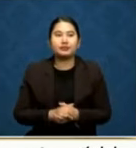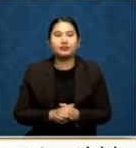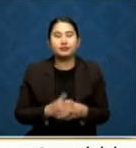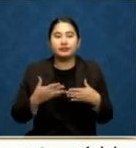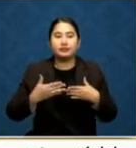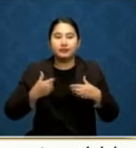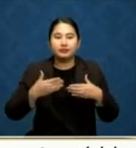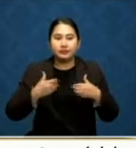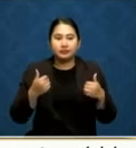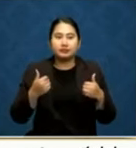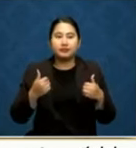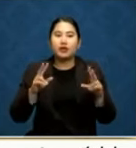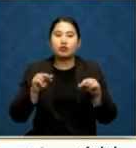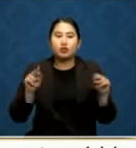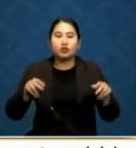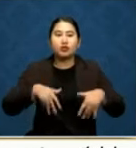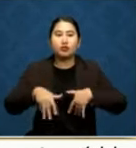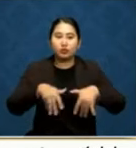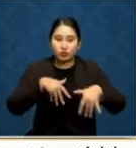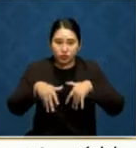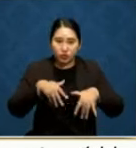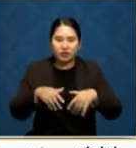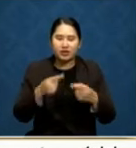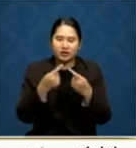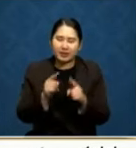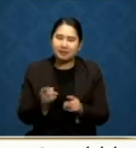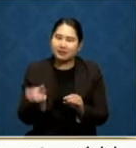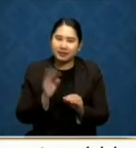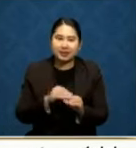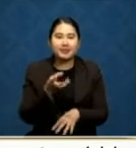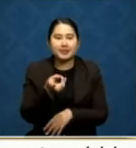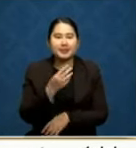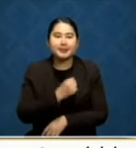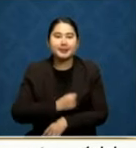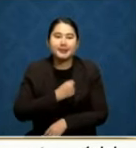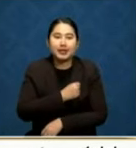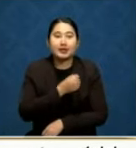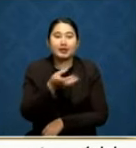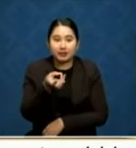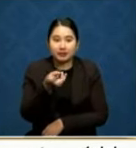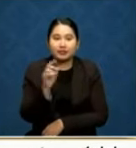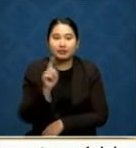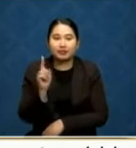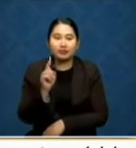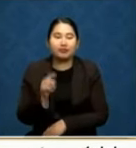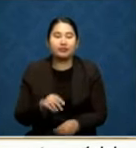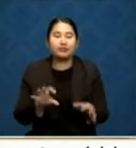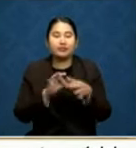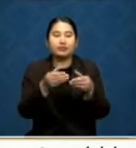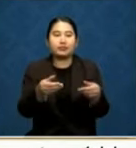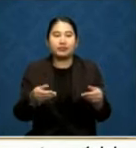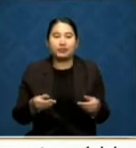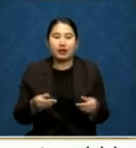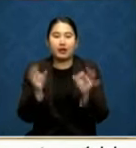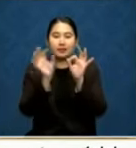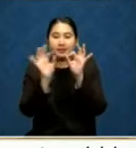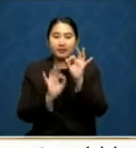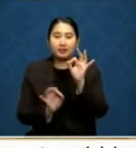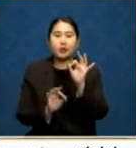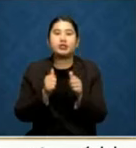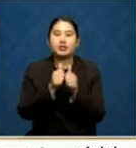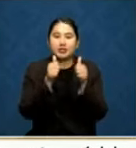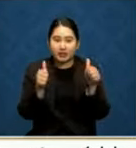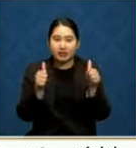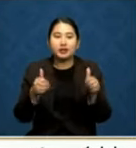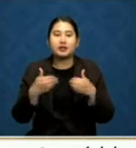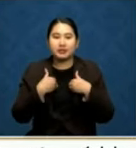พน้ประชาชนทาชวตรนุเท่าบุรีแตมีอีกนิดนึทยงแอบเสียใจเรๆก็คือรายงานททานเขียนมาทั้หมดดีหมด